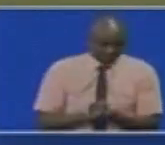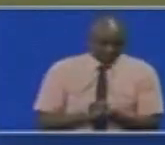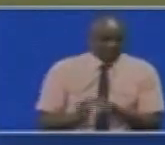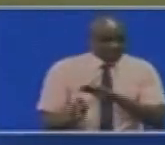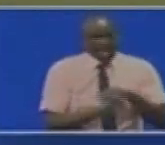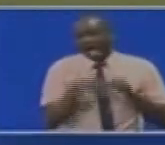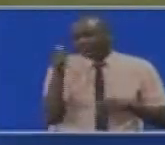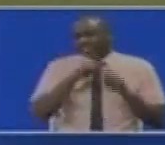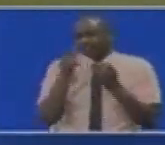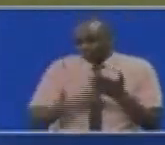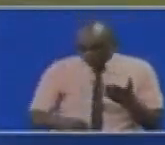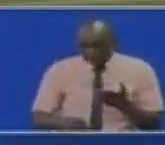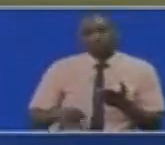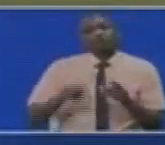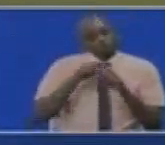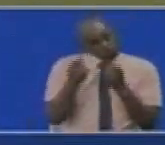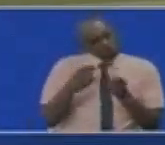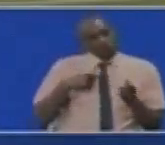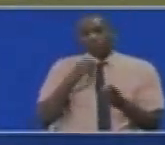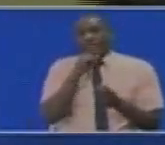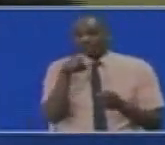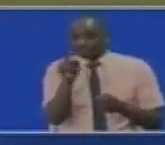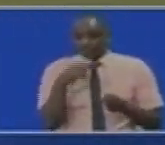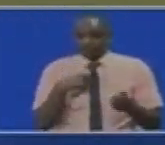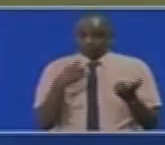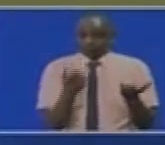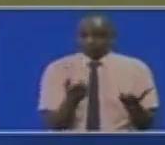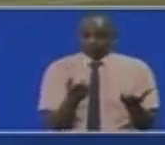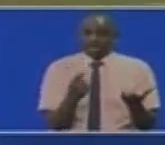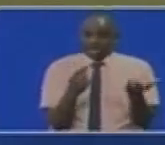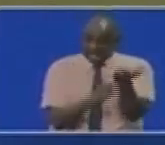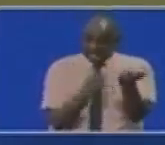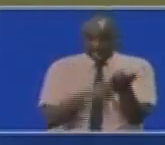nyingine za leo timu ya wanaume ya Weatherhead ilipata ushindi dhidi ya Wananchi.